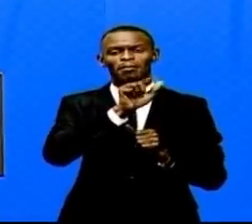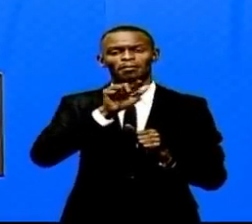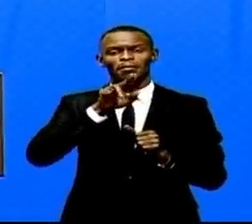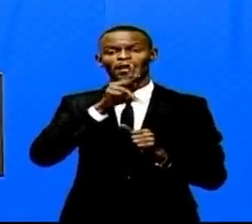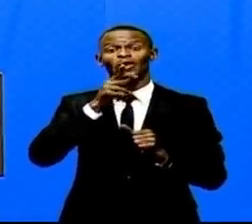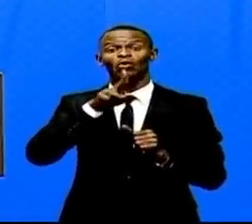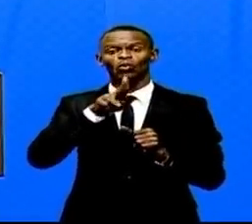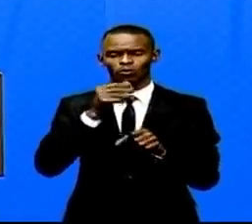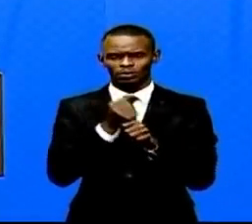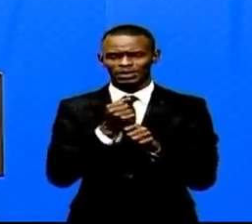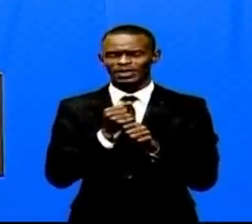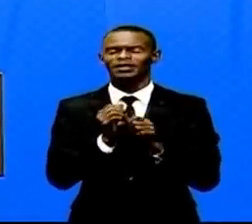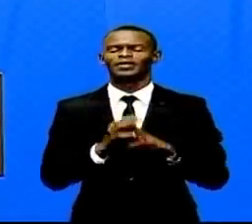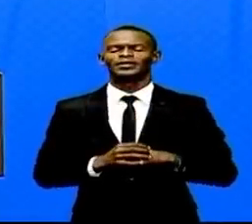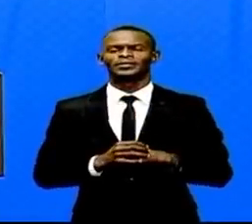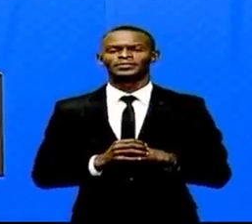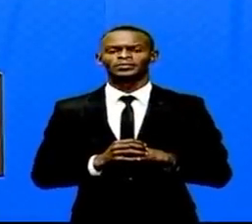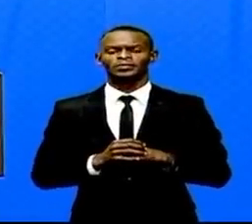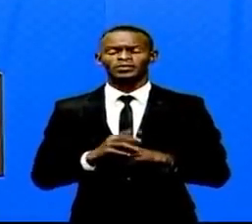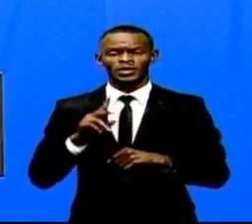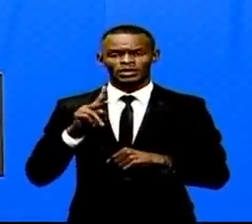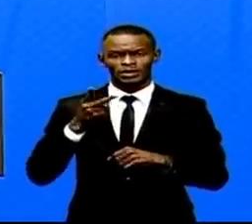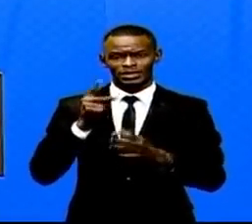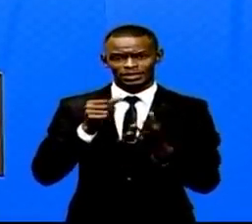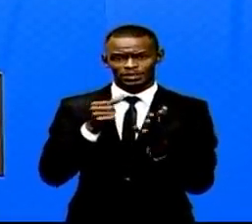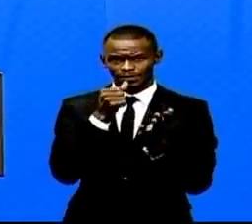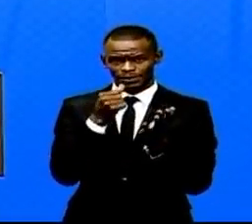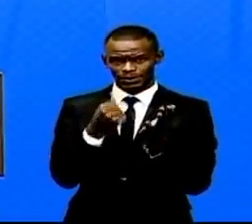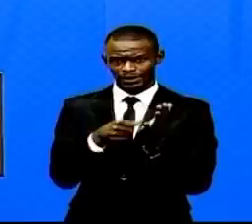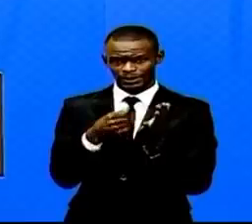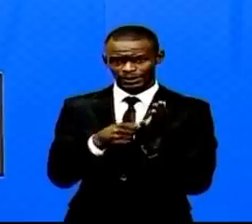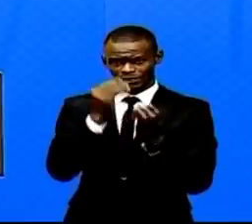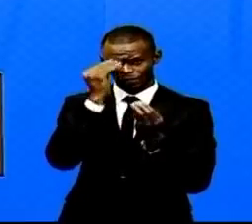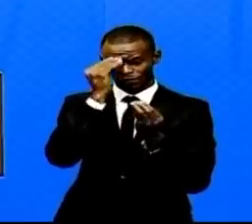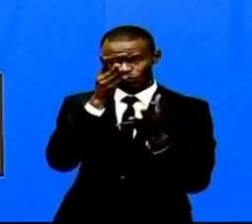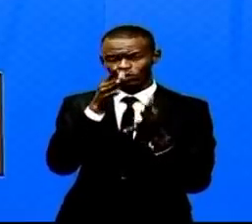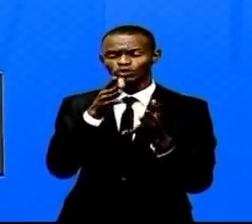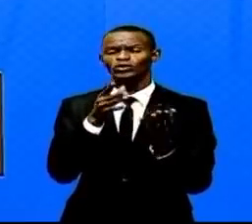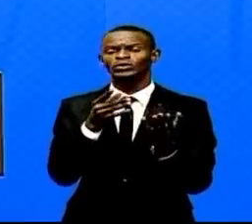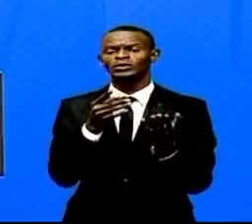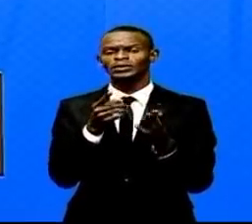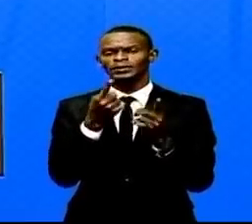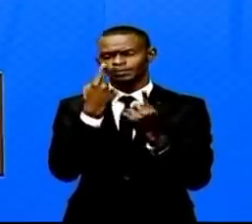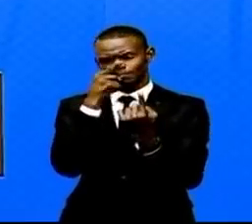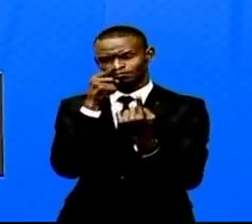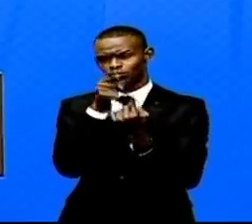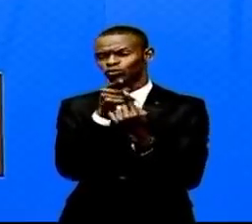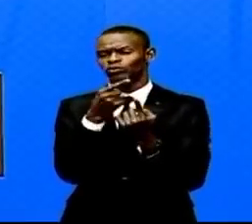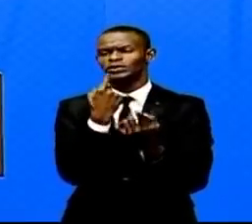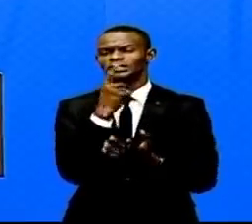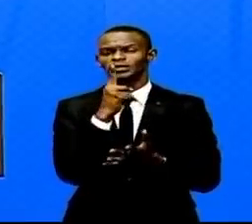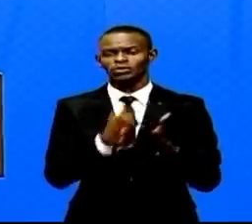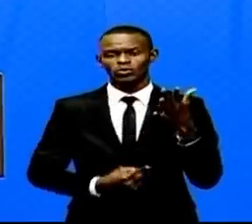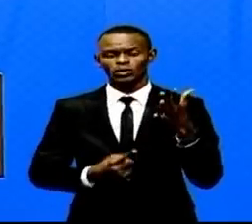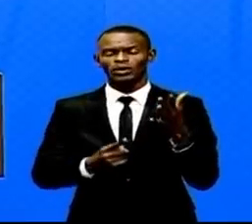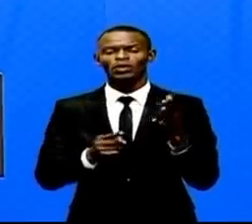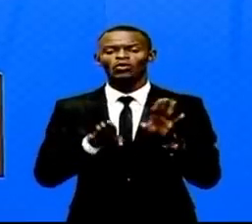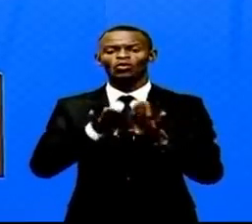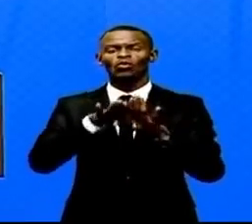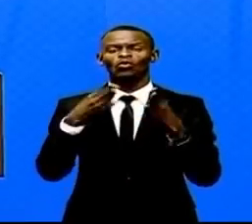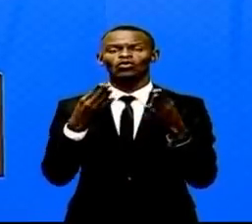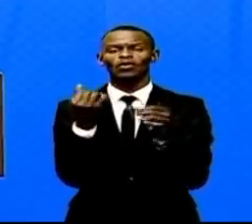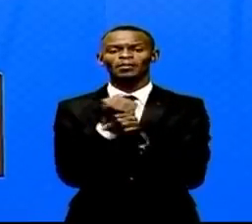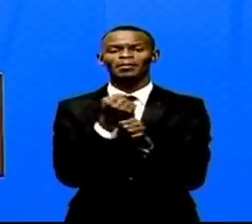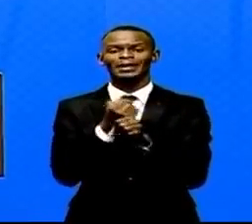note a concerné le plan d'urgence pour les démarrages de travaux de viabilisation des infrastructures de base de la zone économique spéciale de